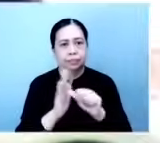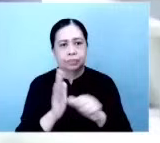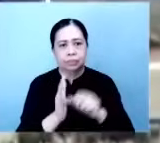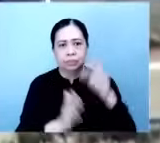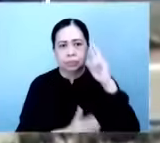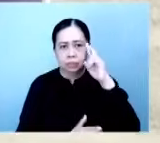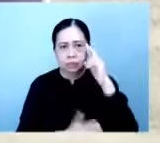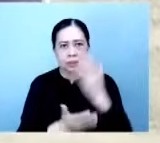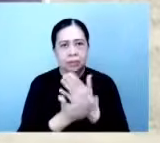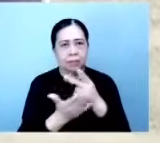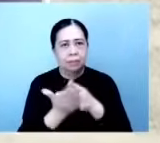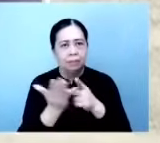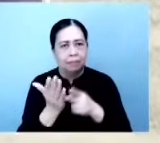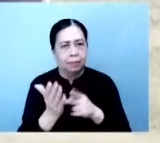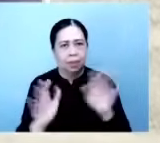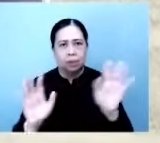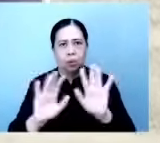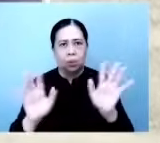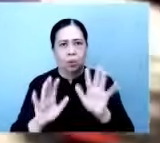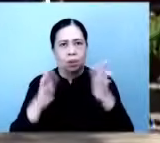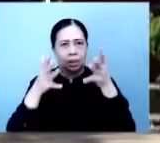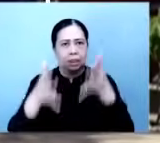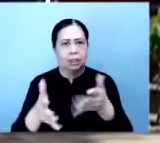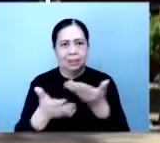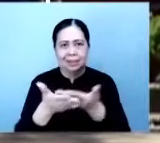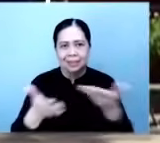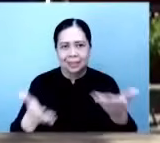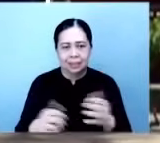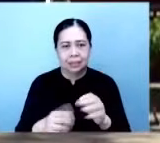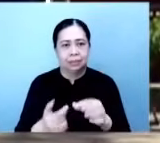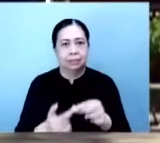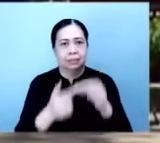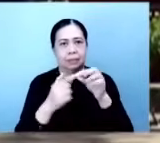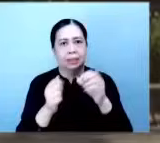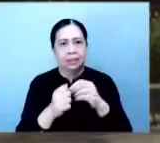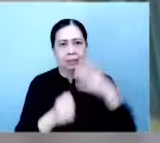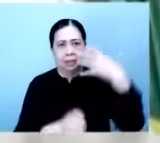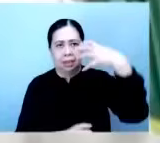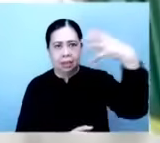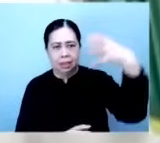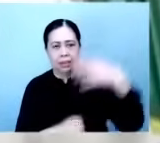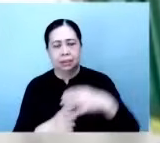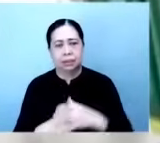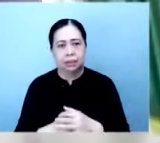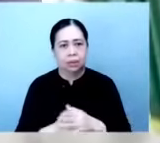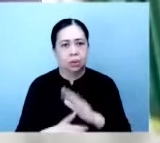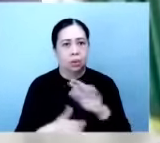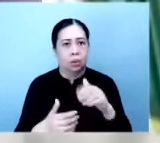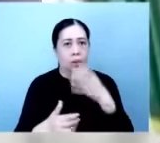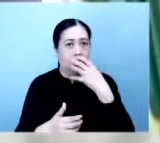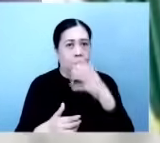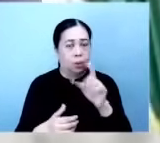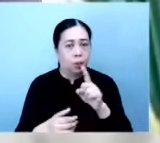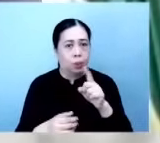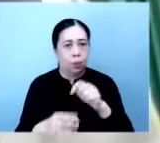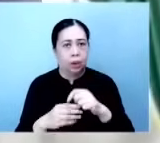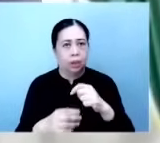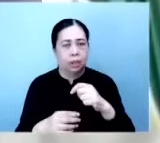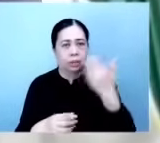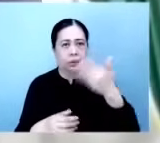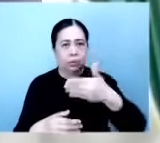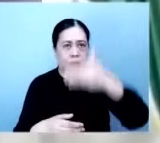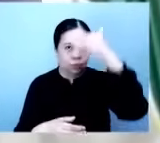bahagi ng kotse na hindi dapat iniiwanan ng gamit, lalo na kung nasa arawan. The hot spots, of course, are the top edges of